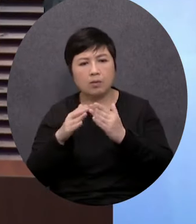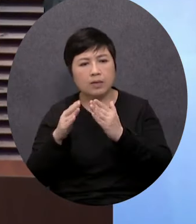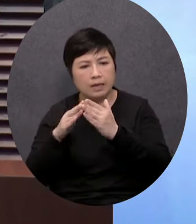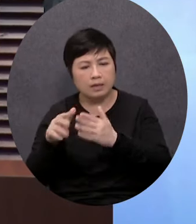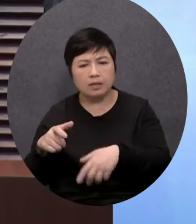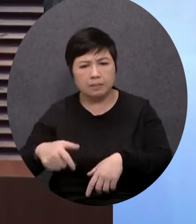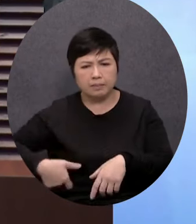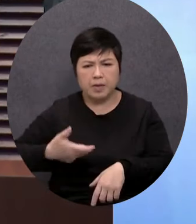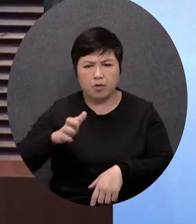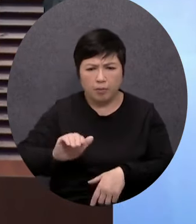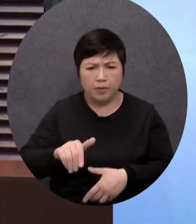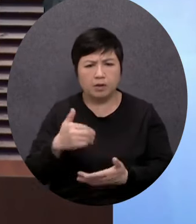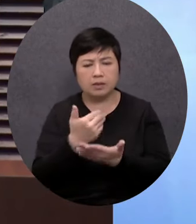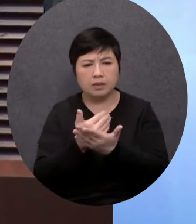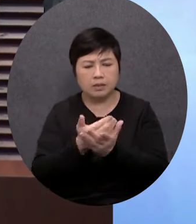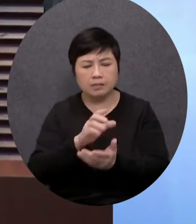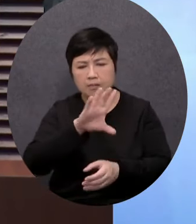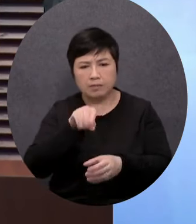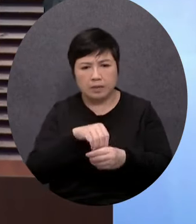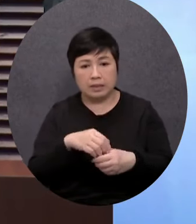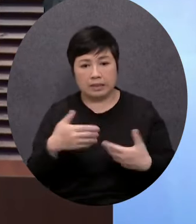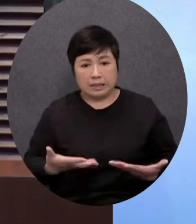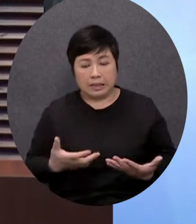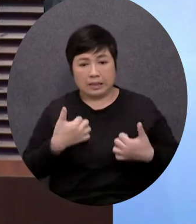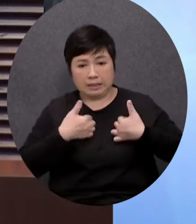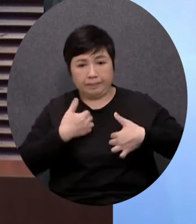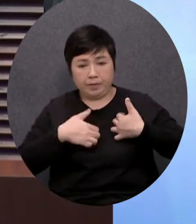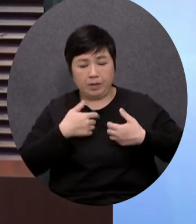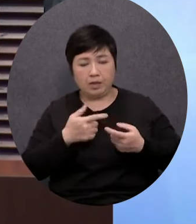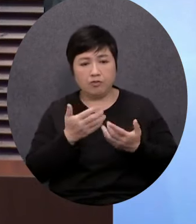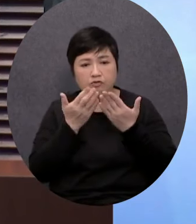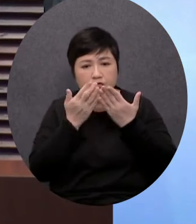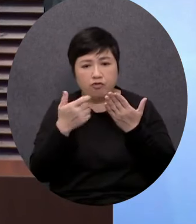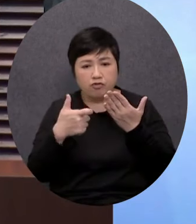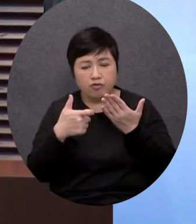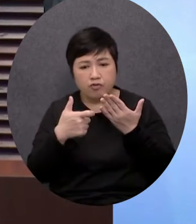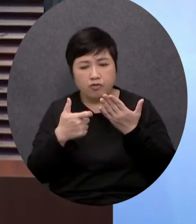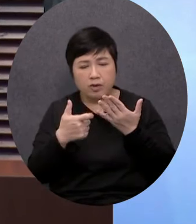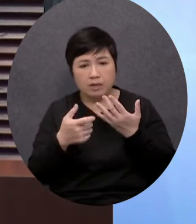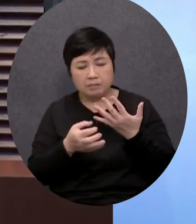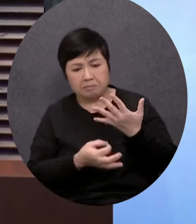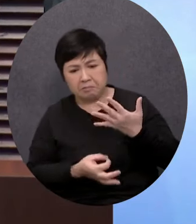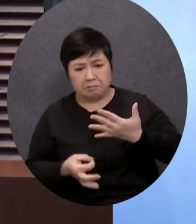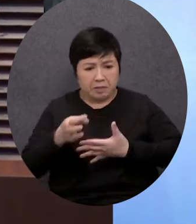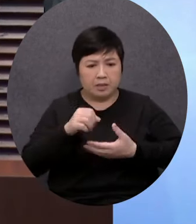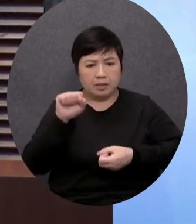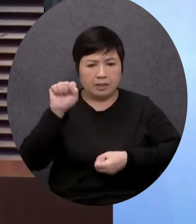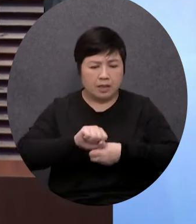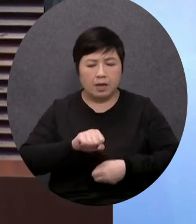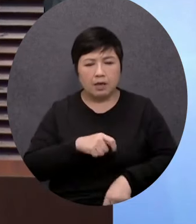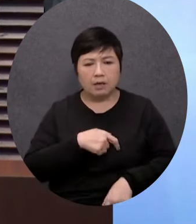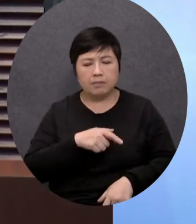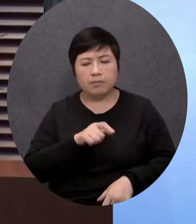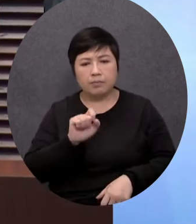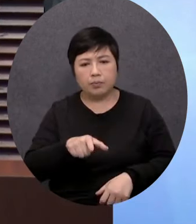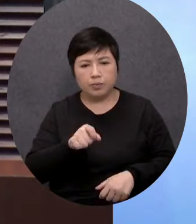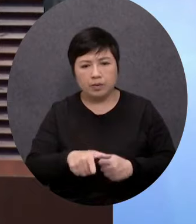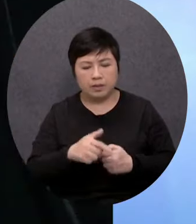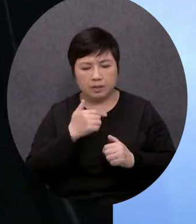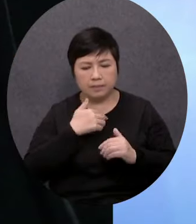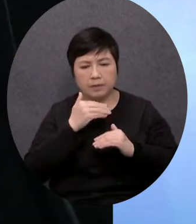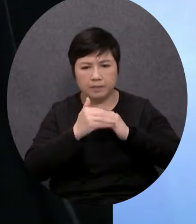嘅負擔啊，各方面嘅因素，就唔會話而家即係急於要去即係係喺學費裏邊大幅咁樣去提升啦。呢個循序